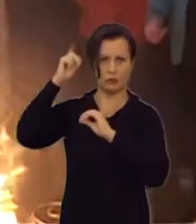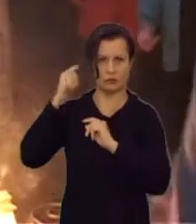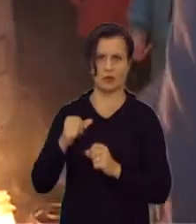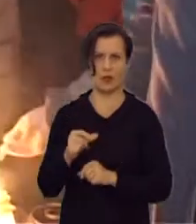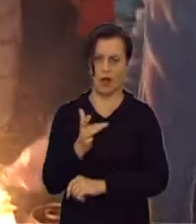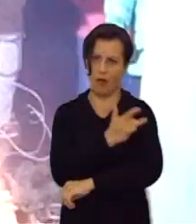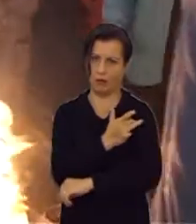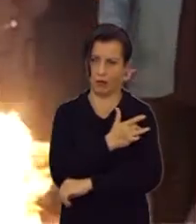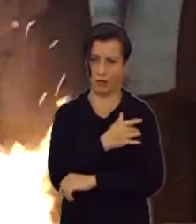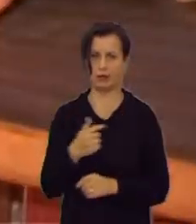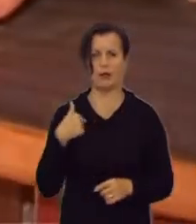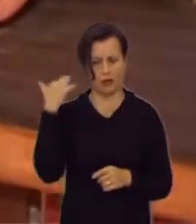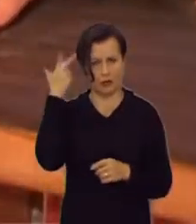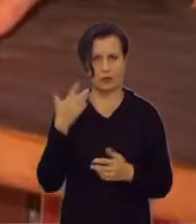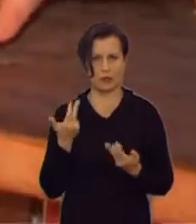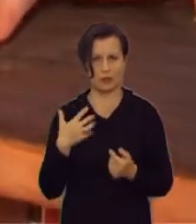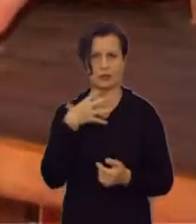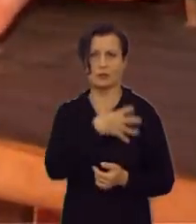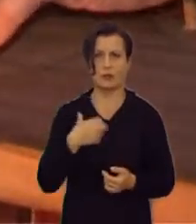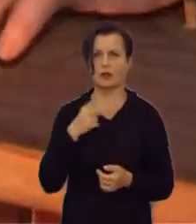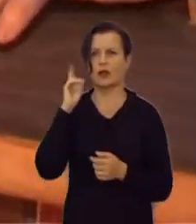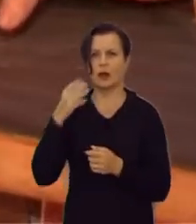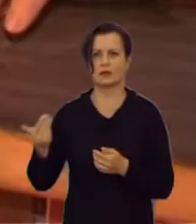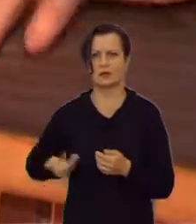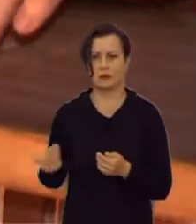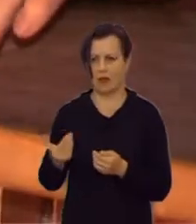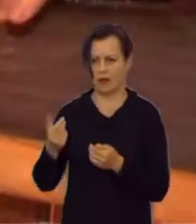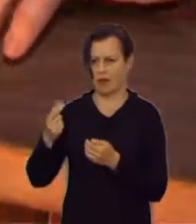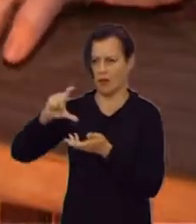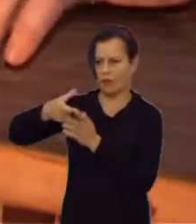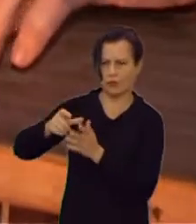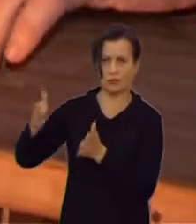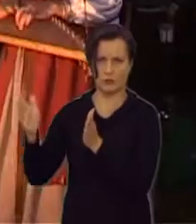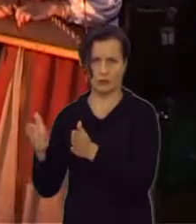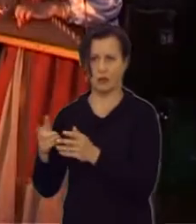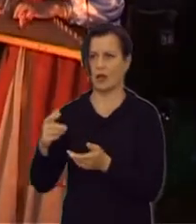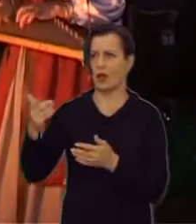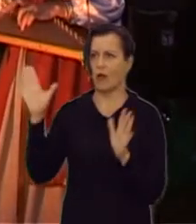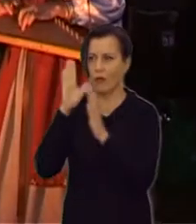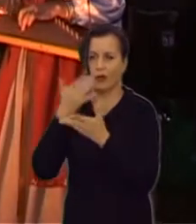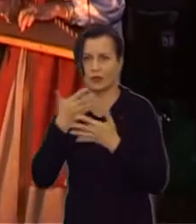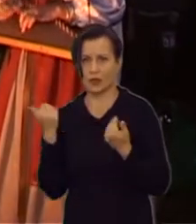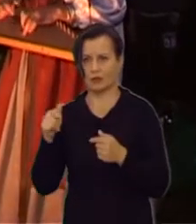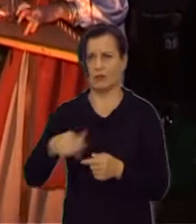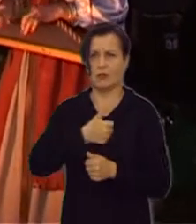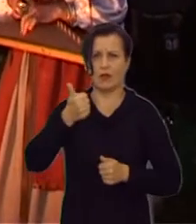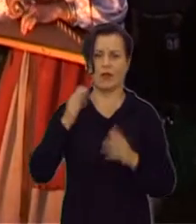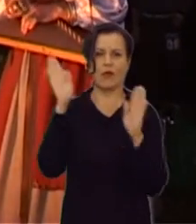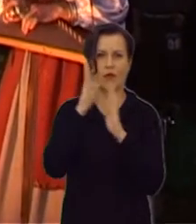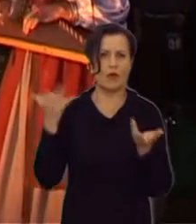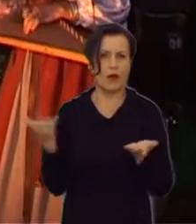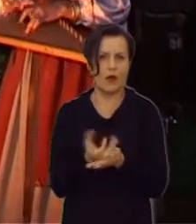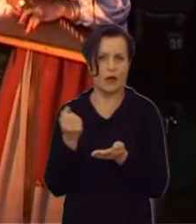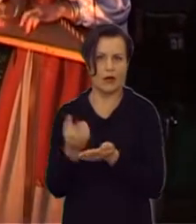labai svarbi, manau, nes ypač kurie gyvena ne gamtoje, tai būdas irgi gauti ir